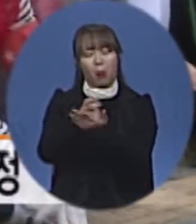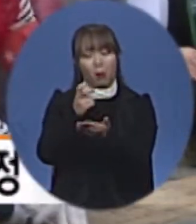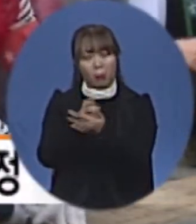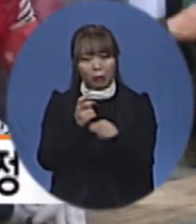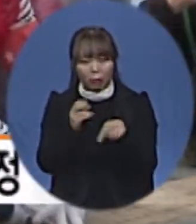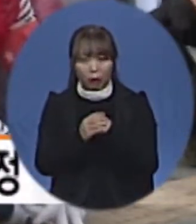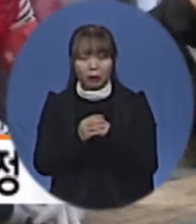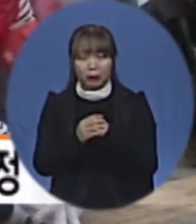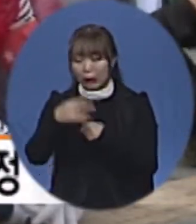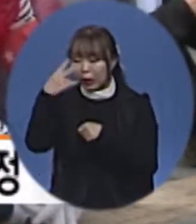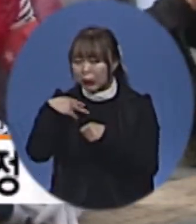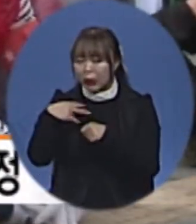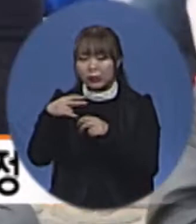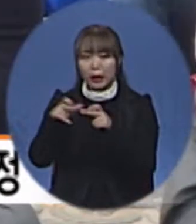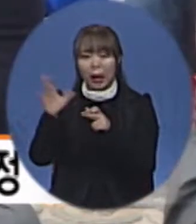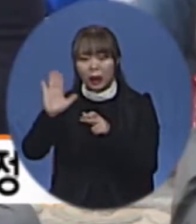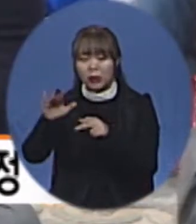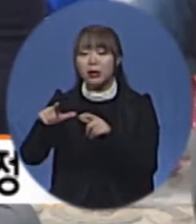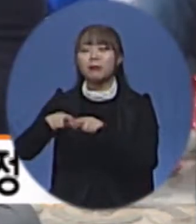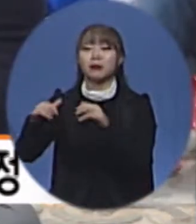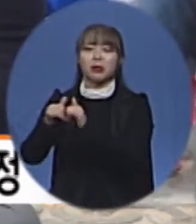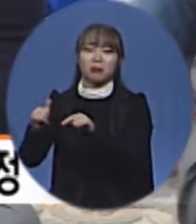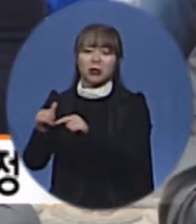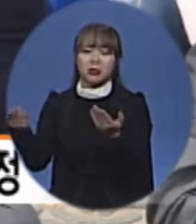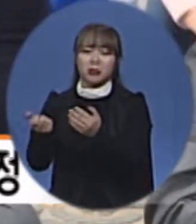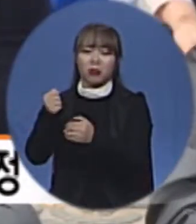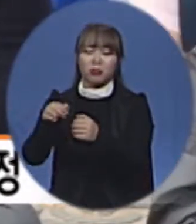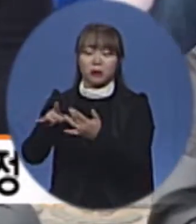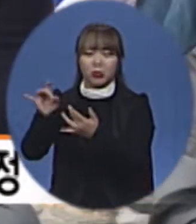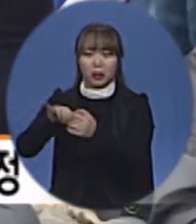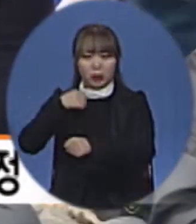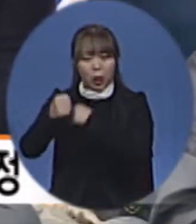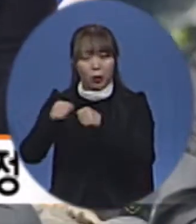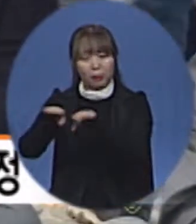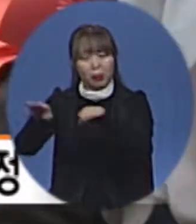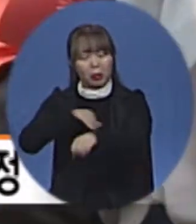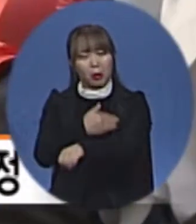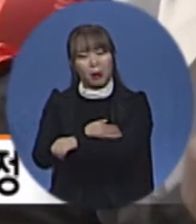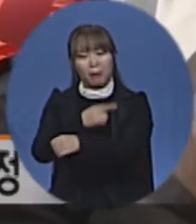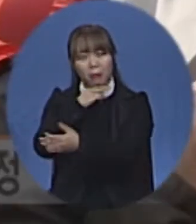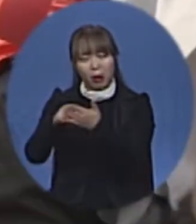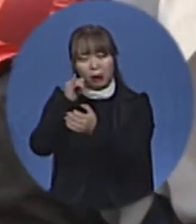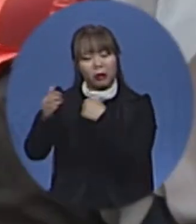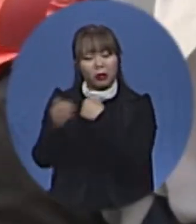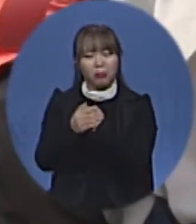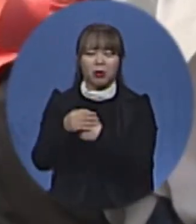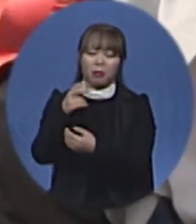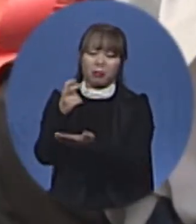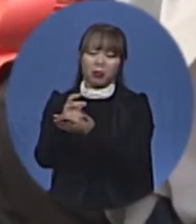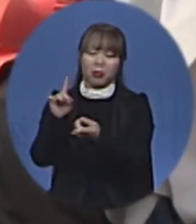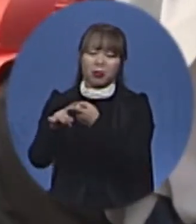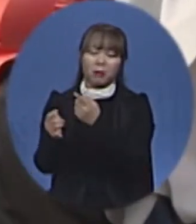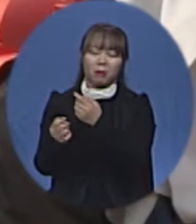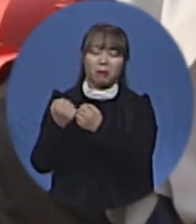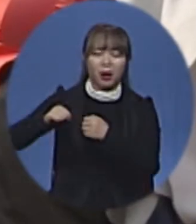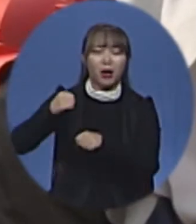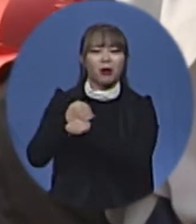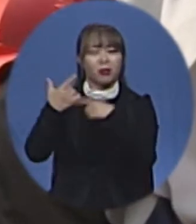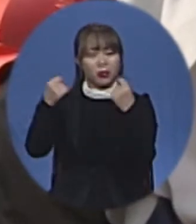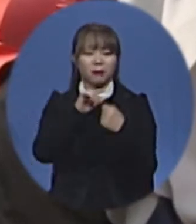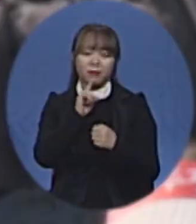제도가 비시각장애인의 직업 선택의 자유와 평등권을 침해해 헌법에 위배된다는 주장이